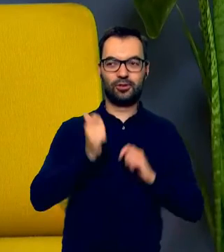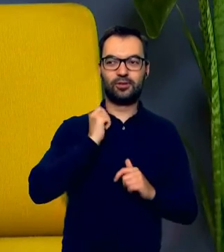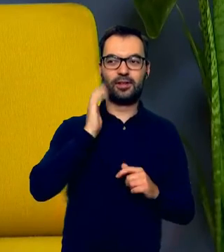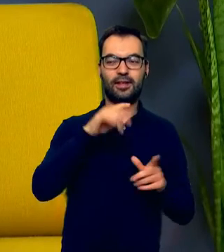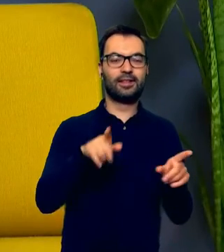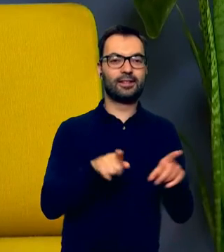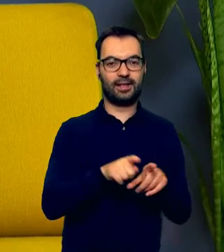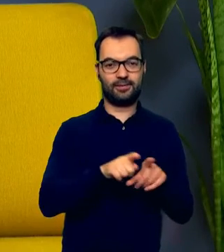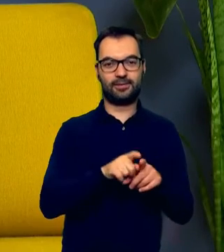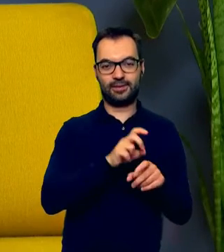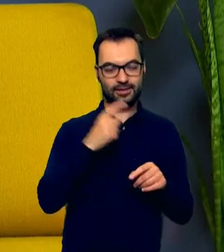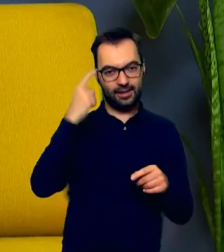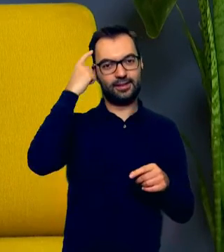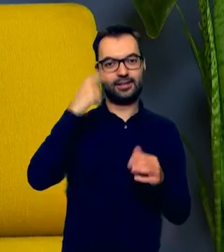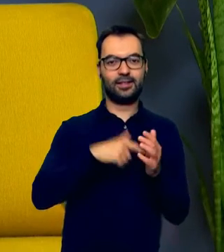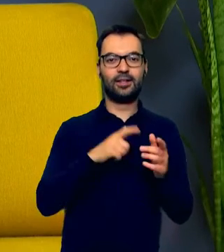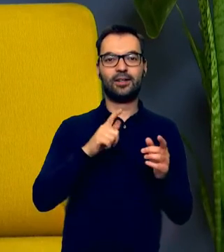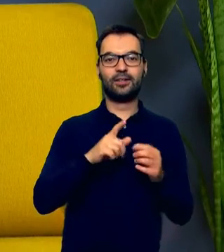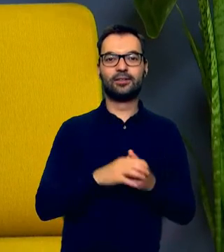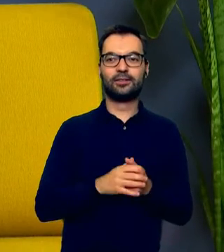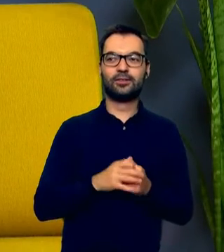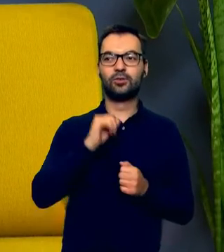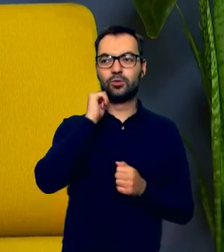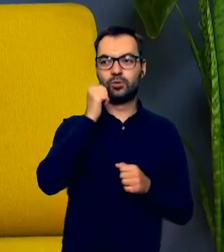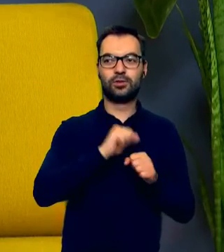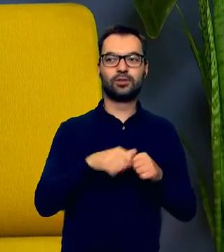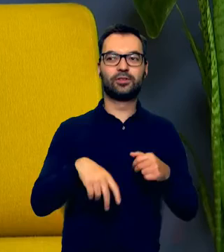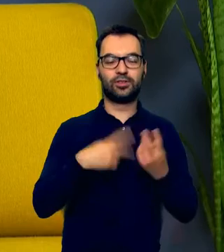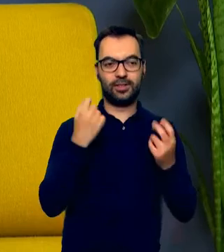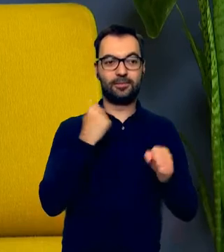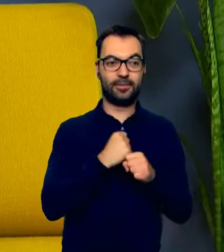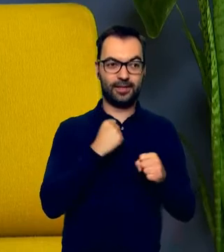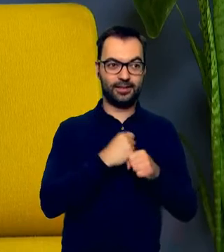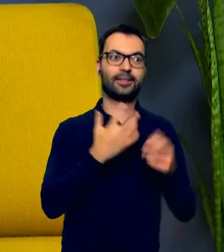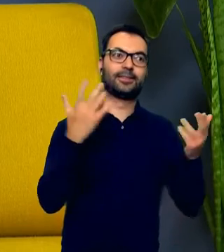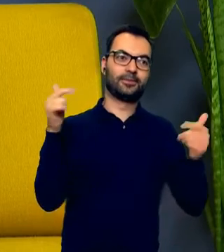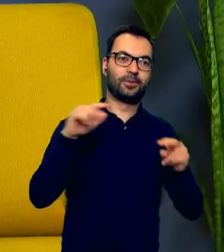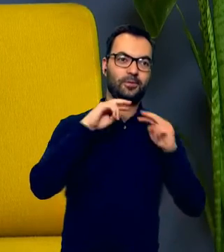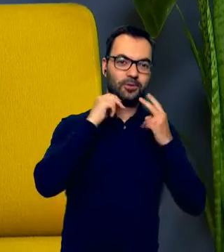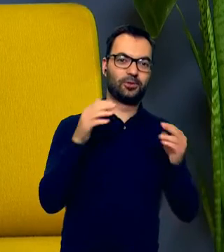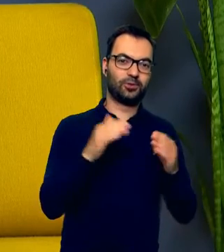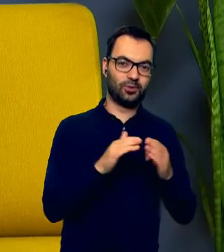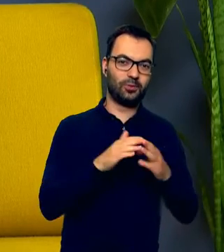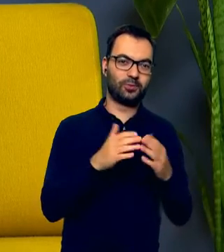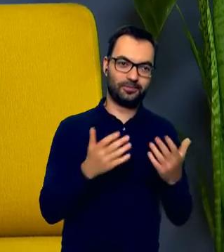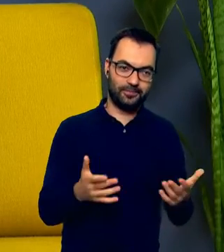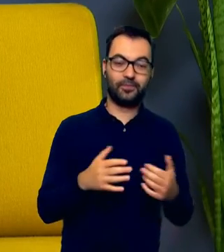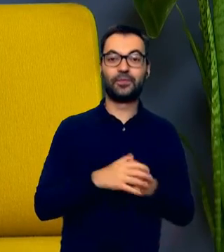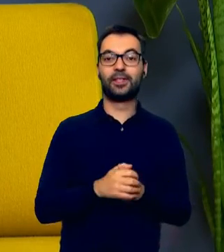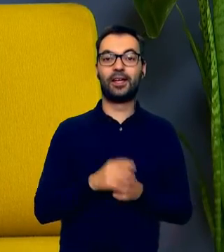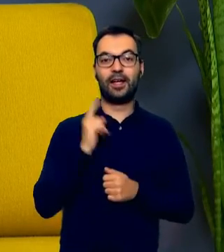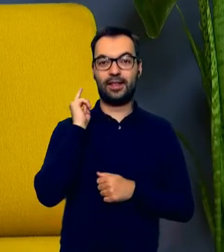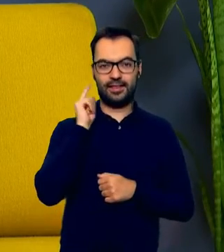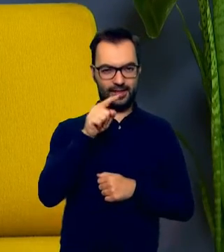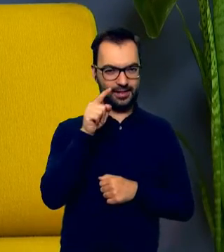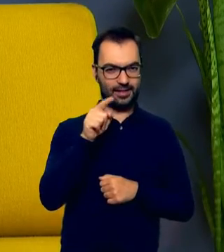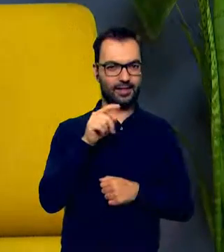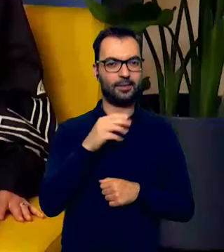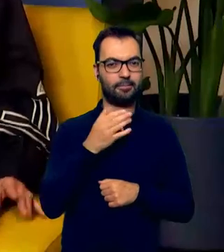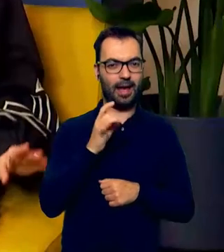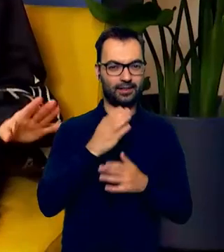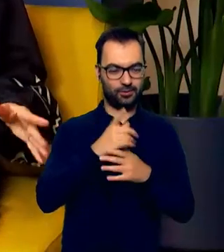nawet, że dokładnie w tym samym momencie przypomniałyśmy sobie, jak rozumiem, że jednak jutro jest dzień pracy i należy wrócić do domu. W tym czasie ty spałaś już,